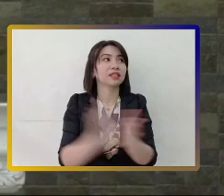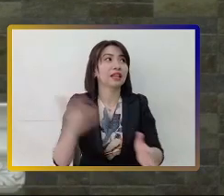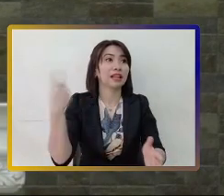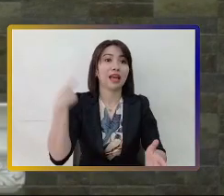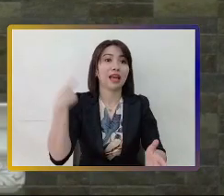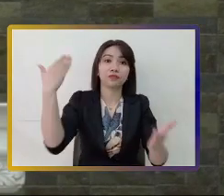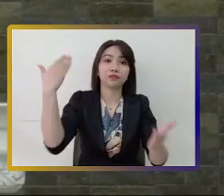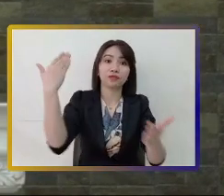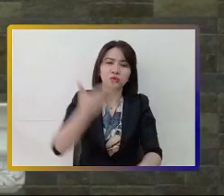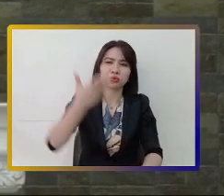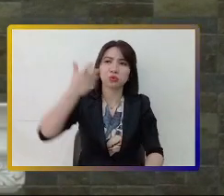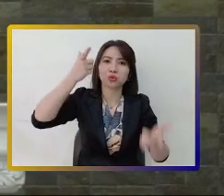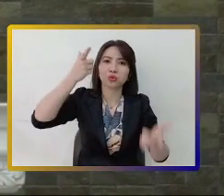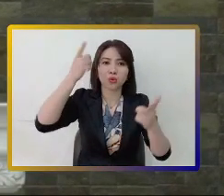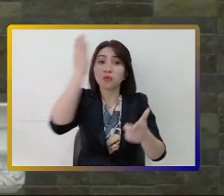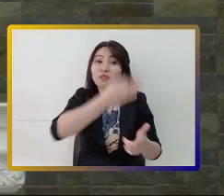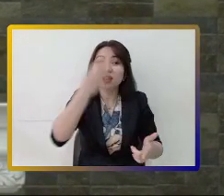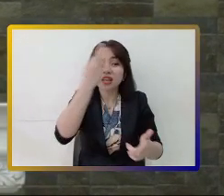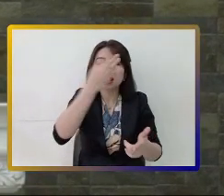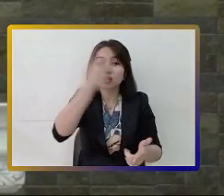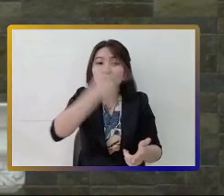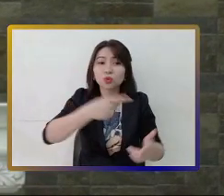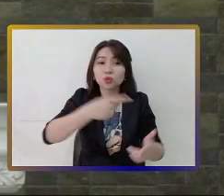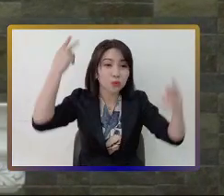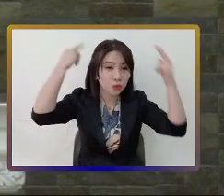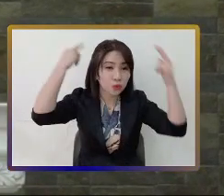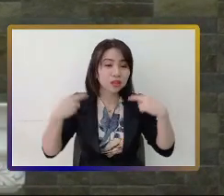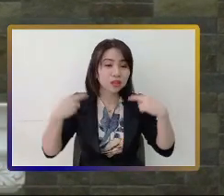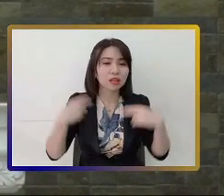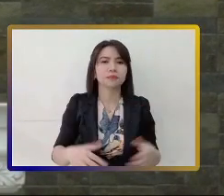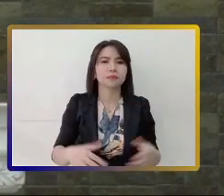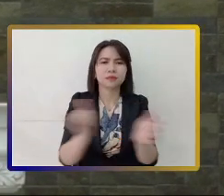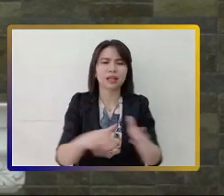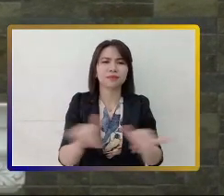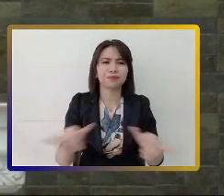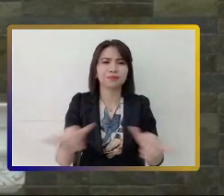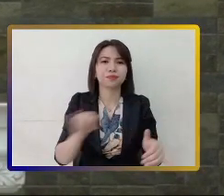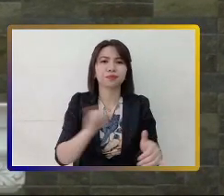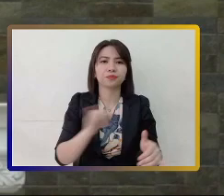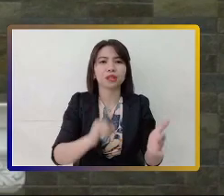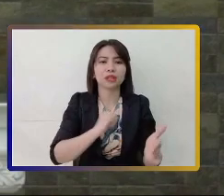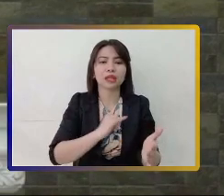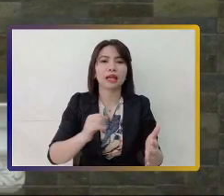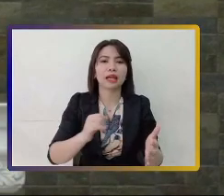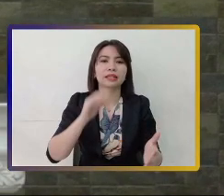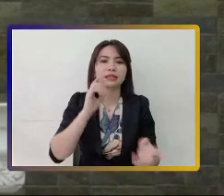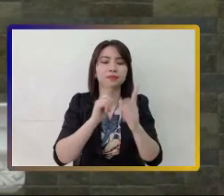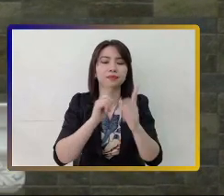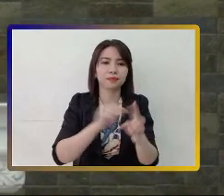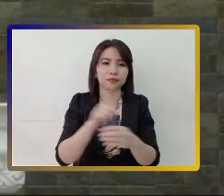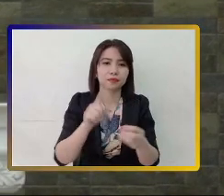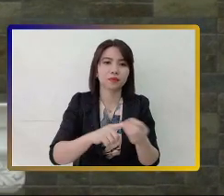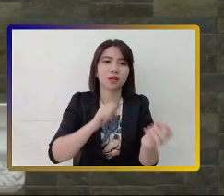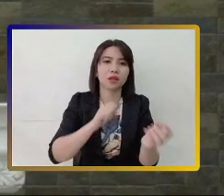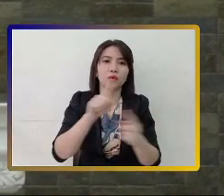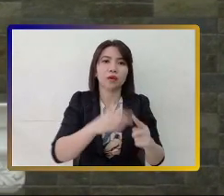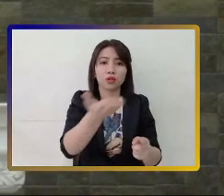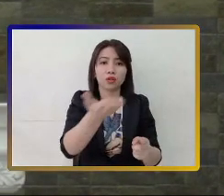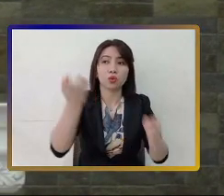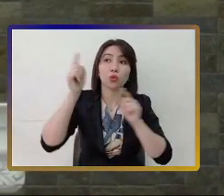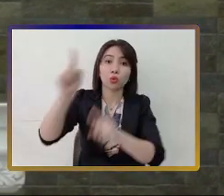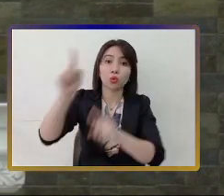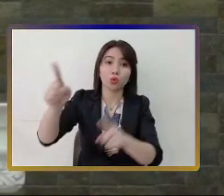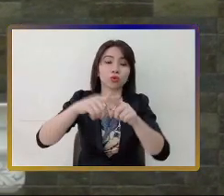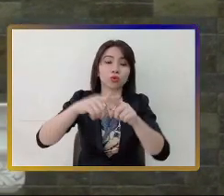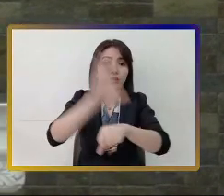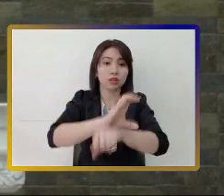That is exactly what I'm talking about. That when you get in, when you come to church, when you come and